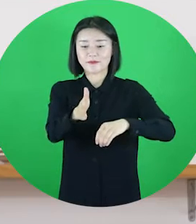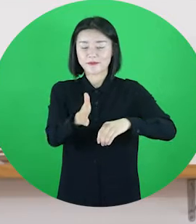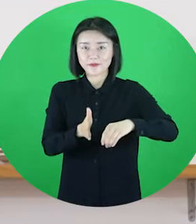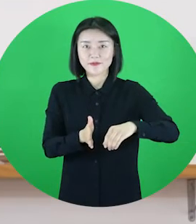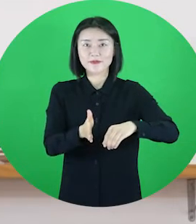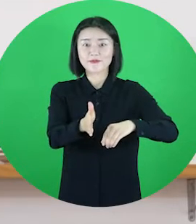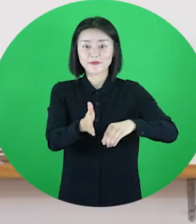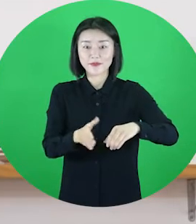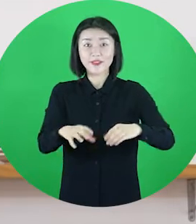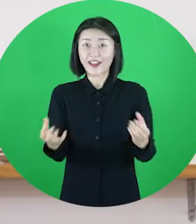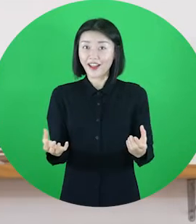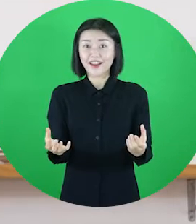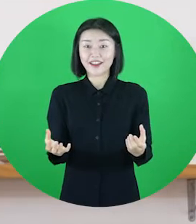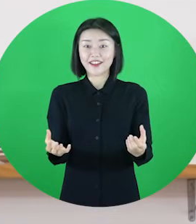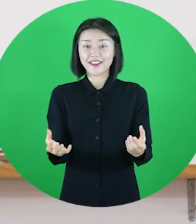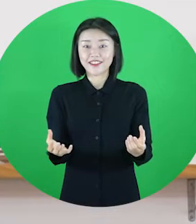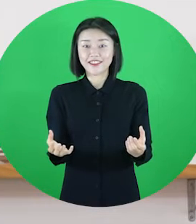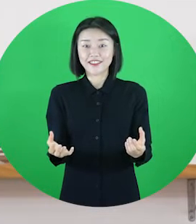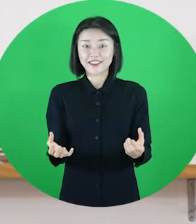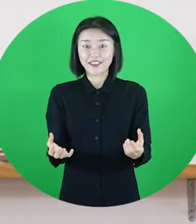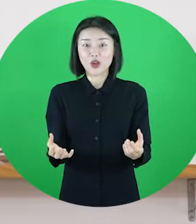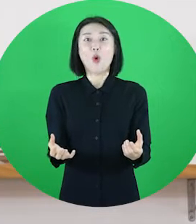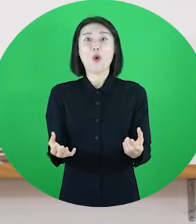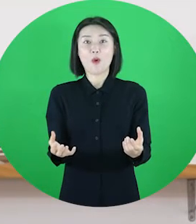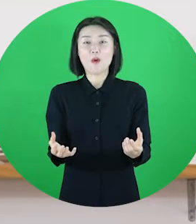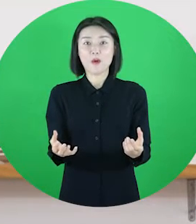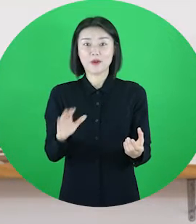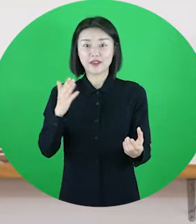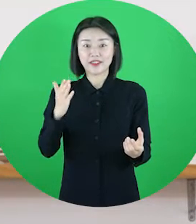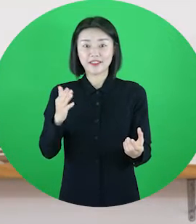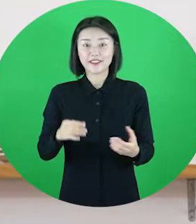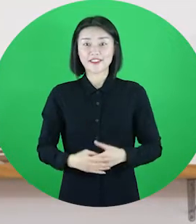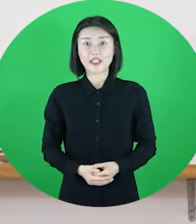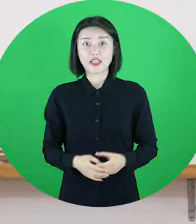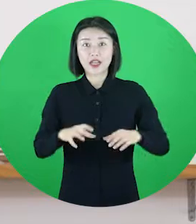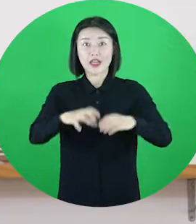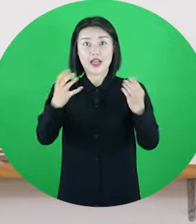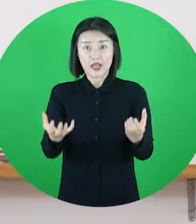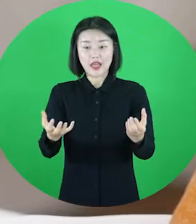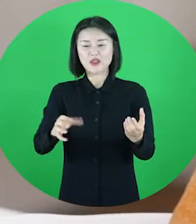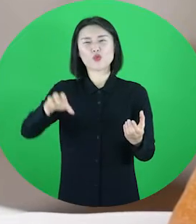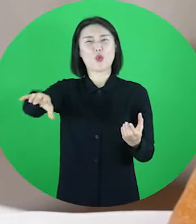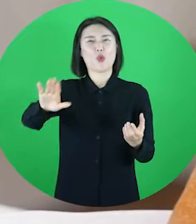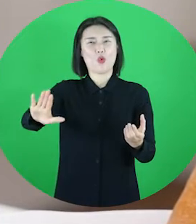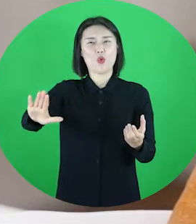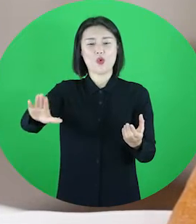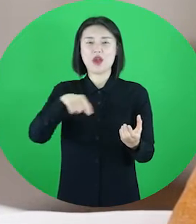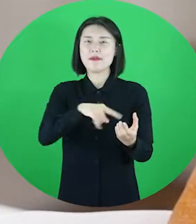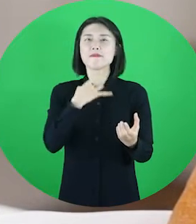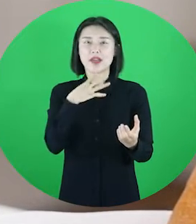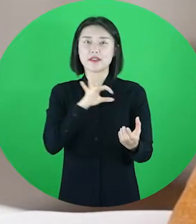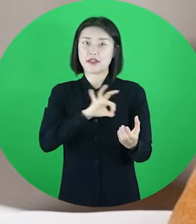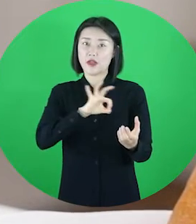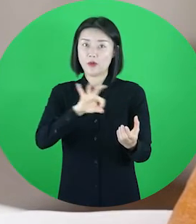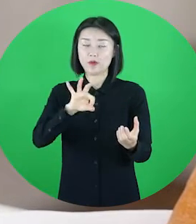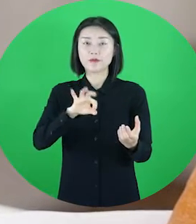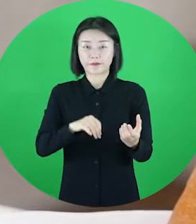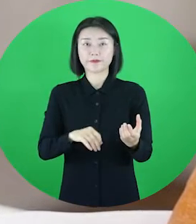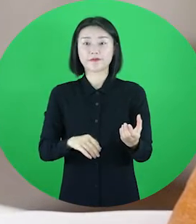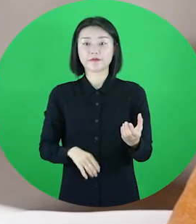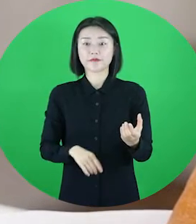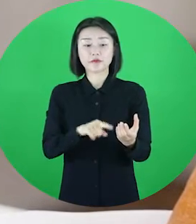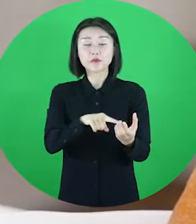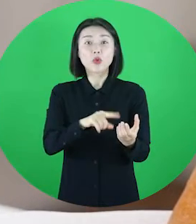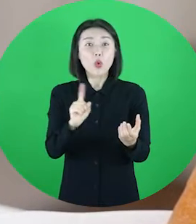자, 이것도 절반만 사용할 거기 때문에 나머지 조각은 모아두도록 하고 이렇게 평평한 부분이